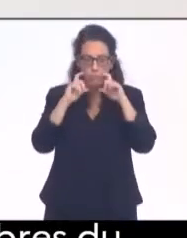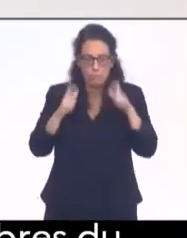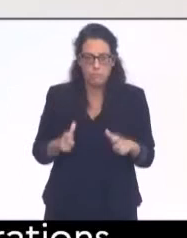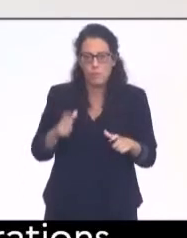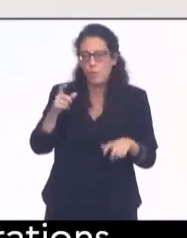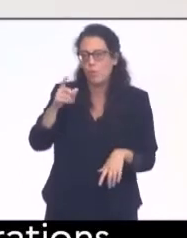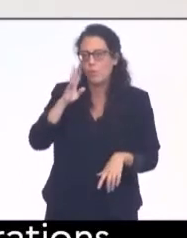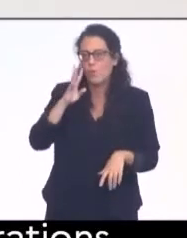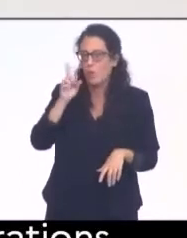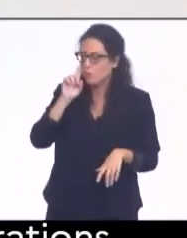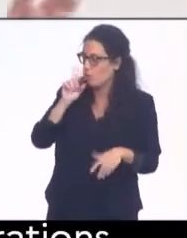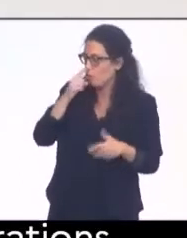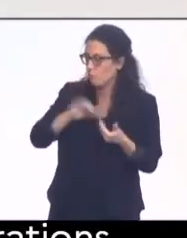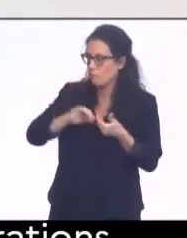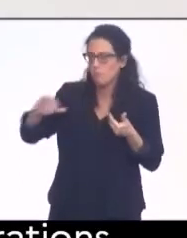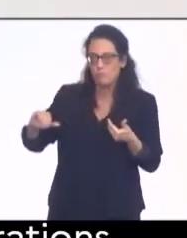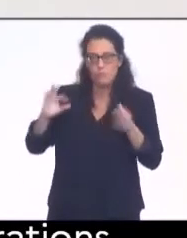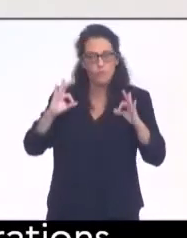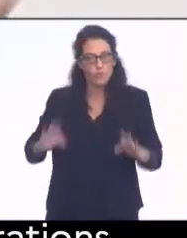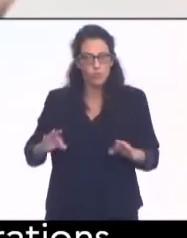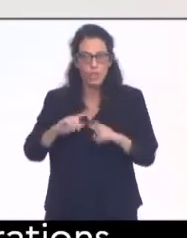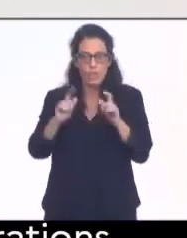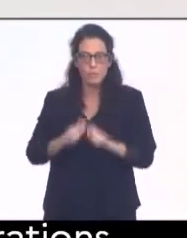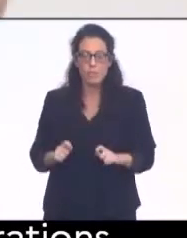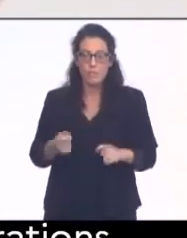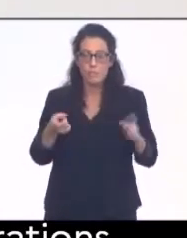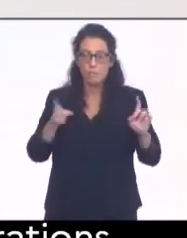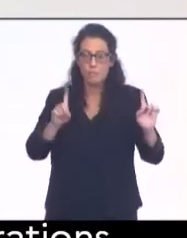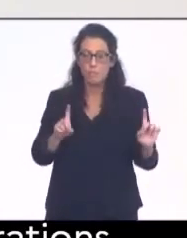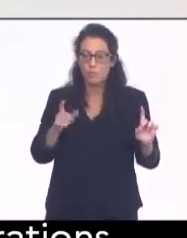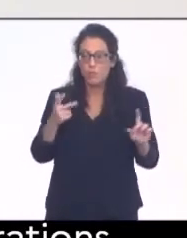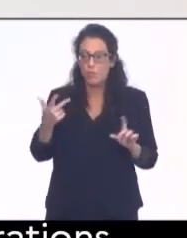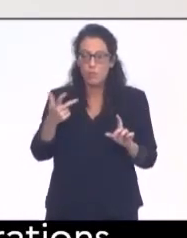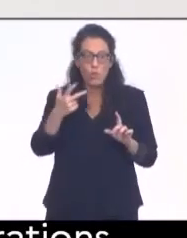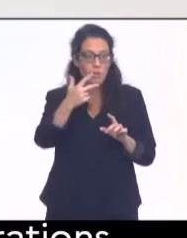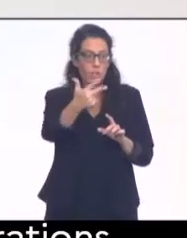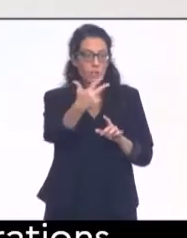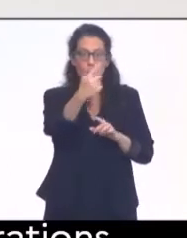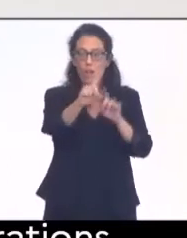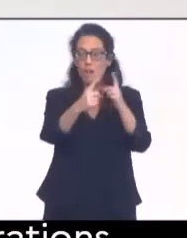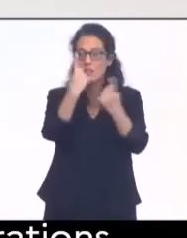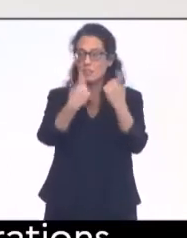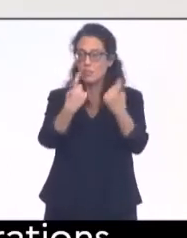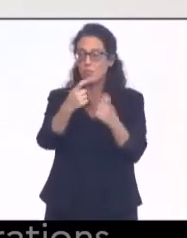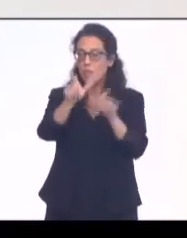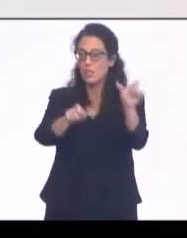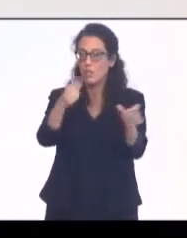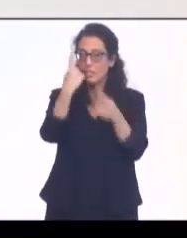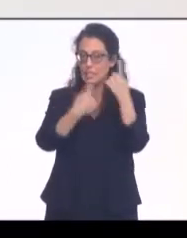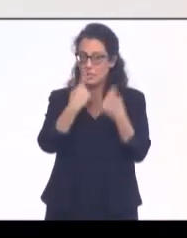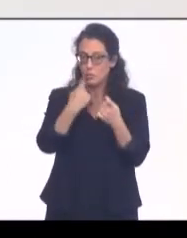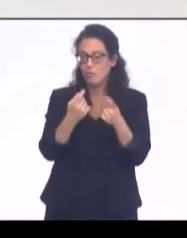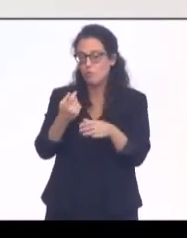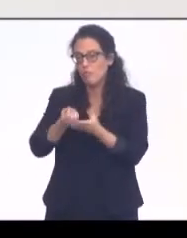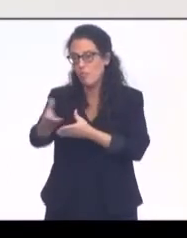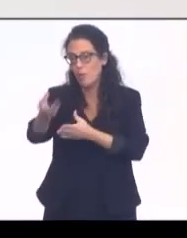que nous respectons complètement les règles de distanciation et qu'il n'y a que 3 personnes qui posent des questions. Je tiens à le redire aux